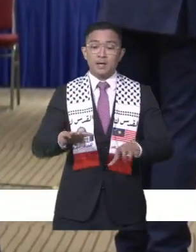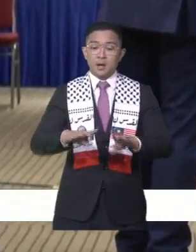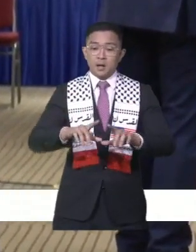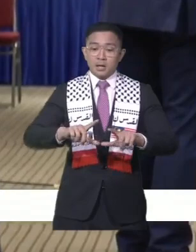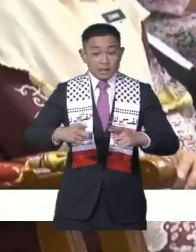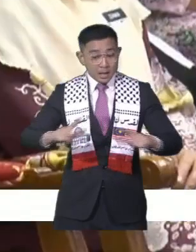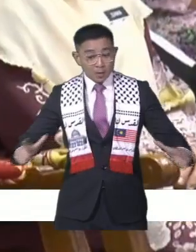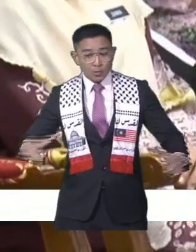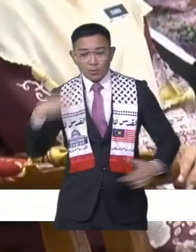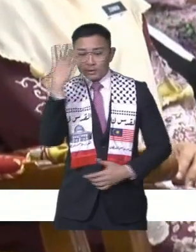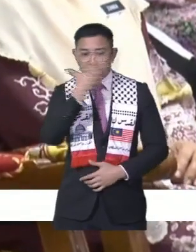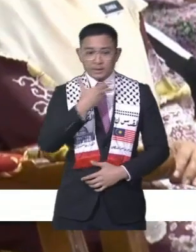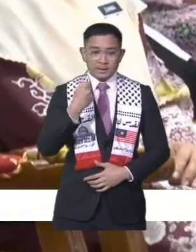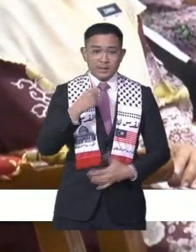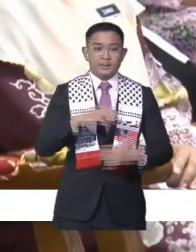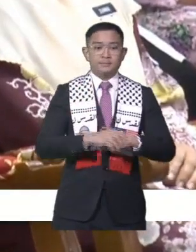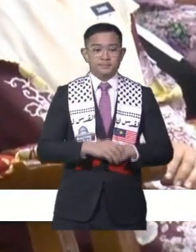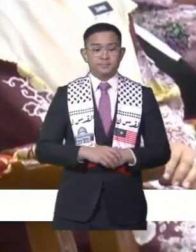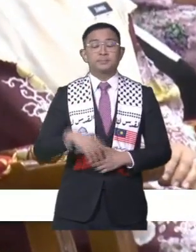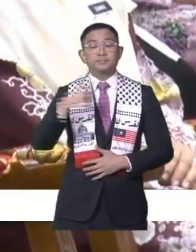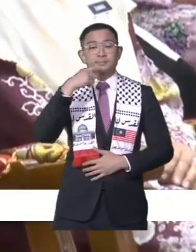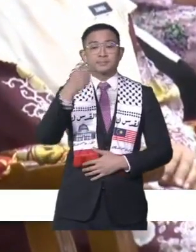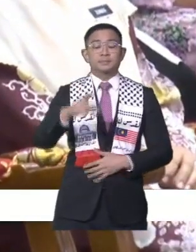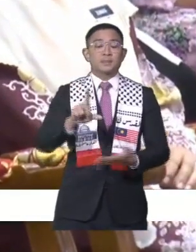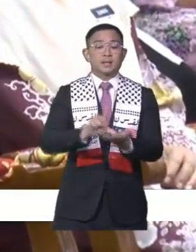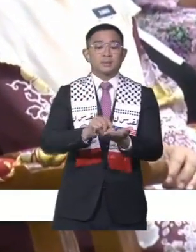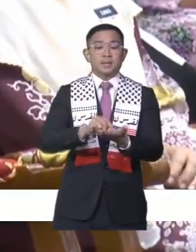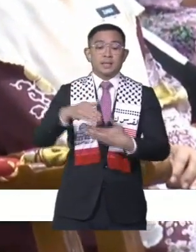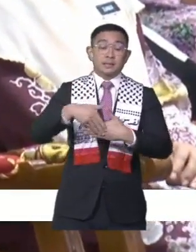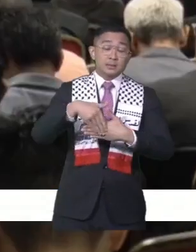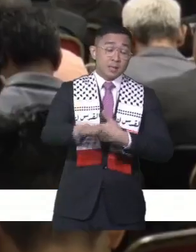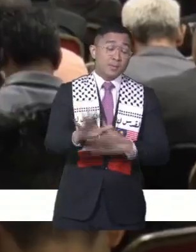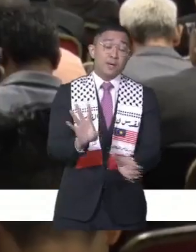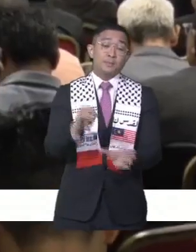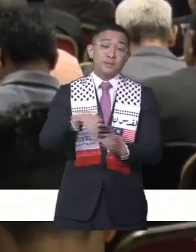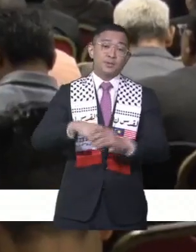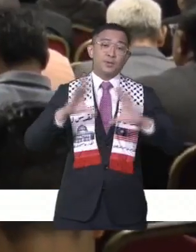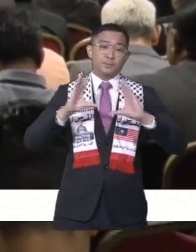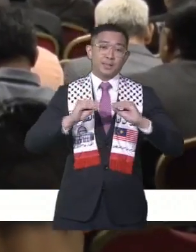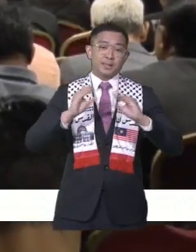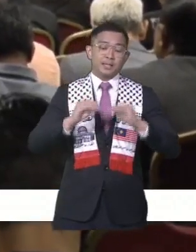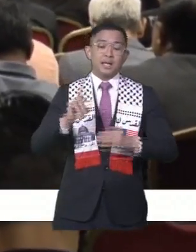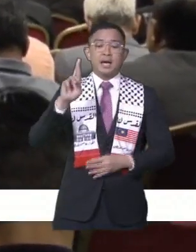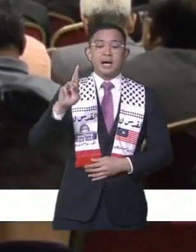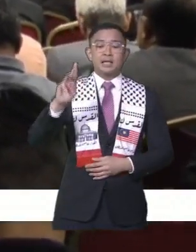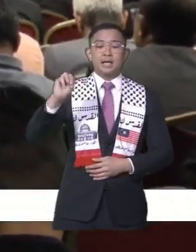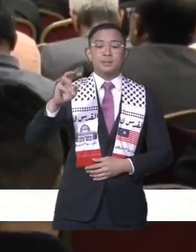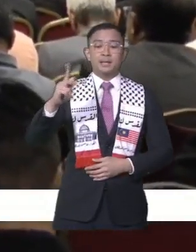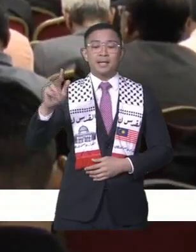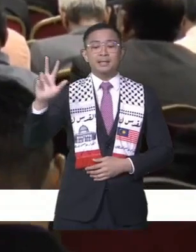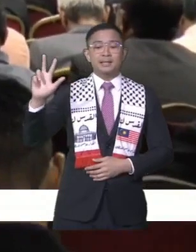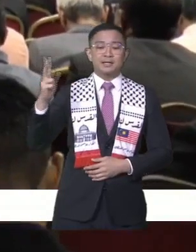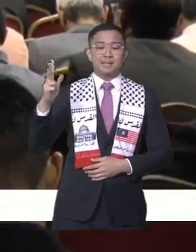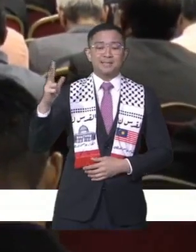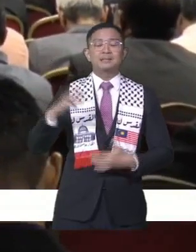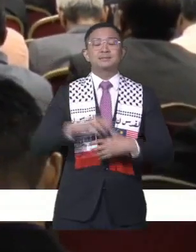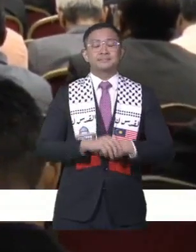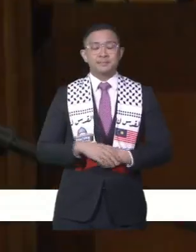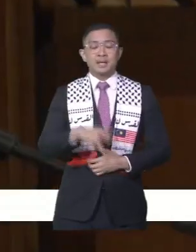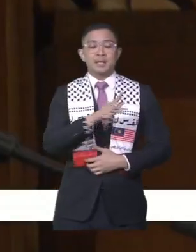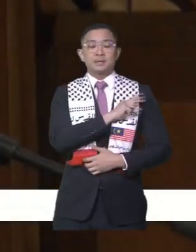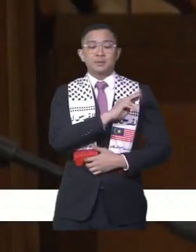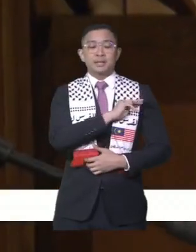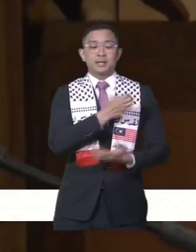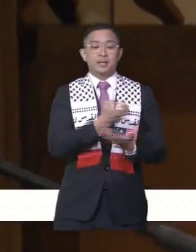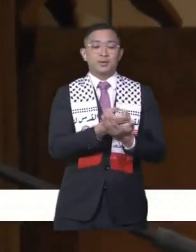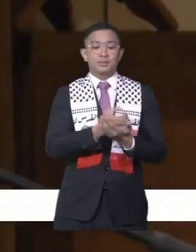yang panjang. Beliau berkata demikian dalam sidang media selepas sesi libat urus Rancangan Malaysia ke-13, RMK-13,